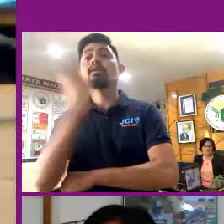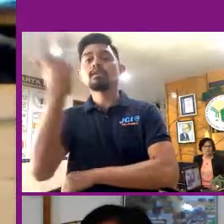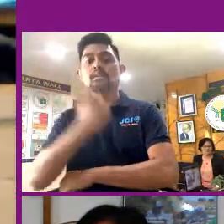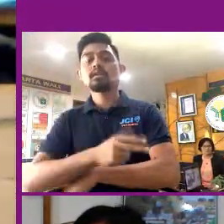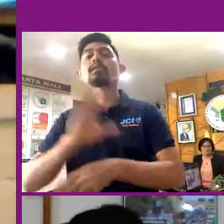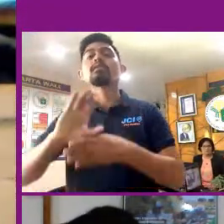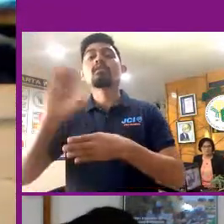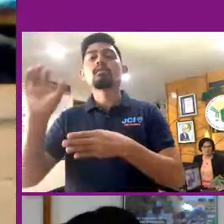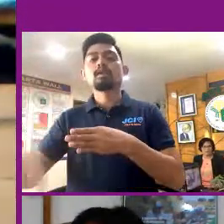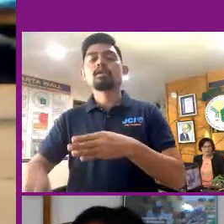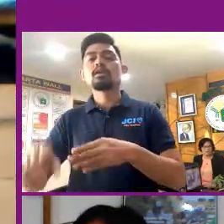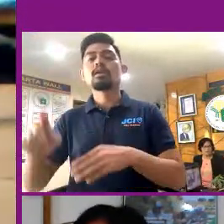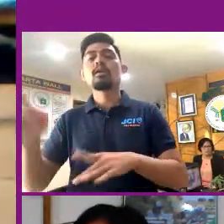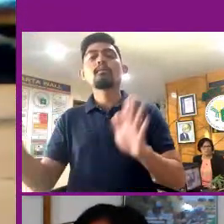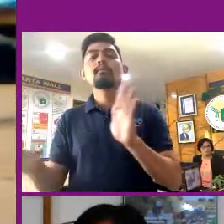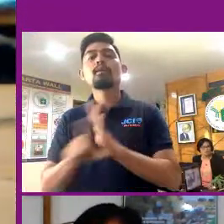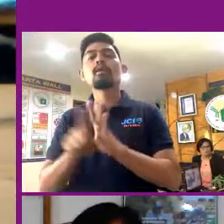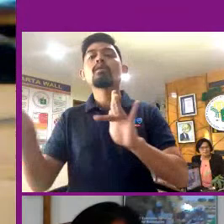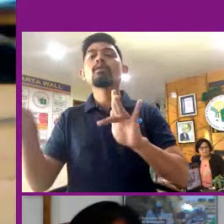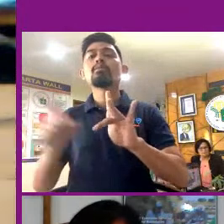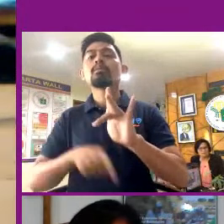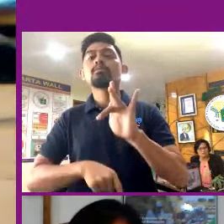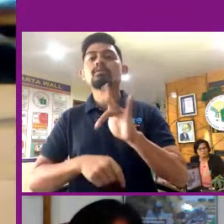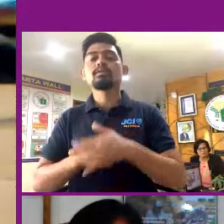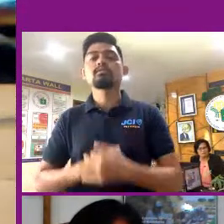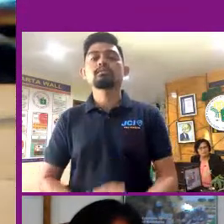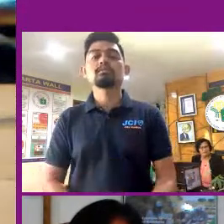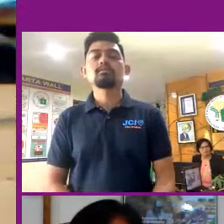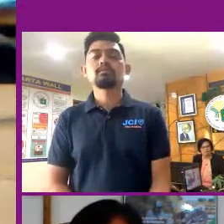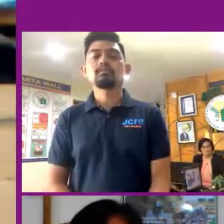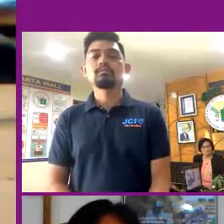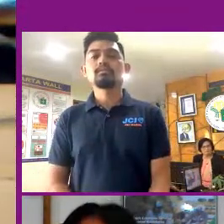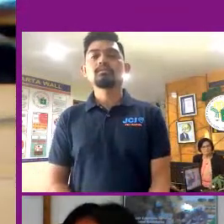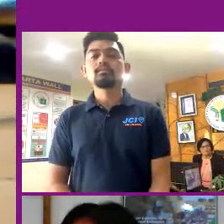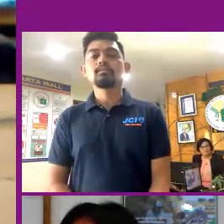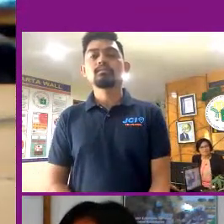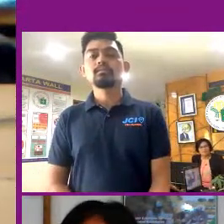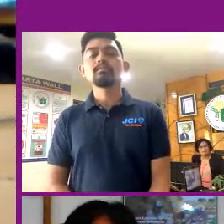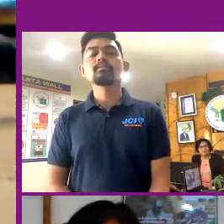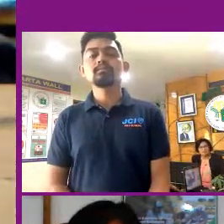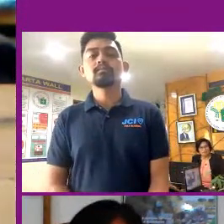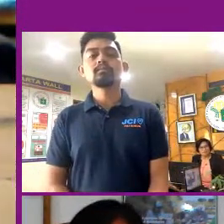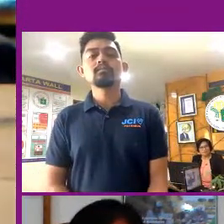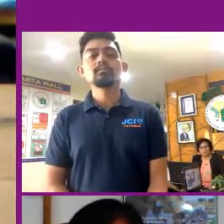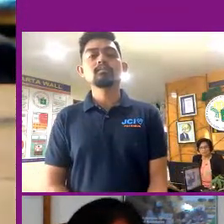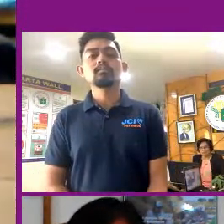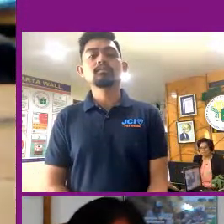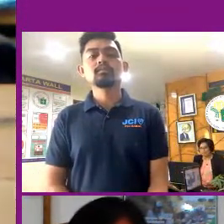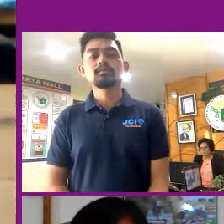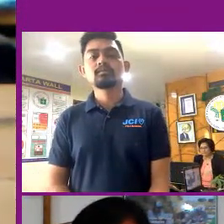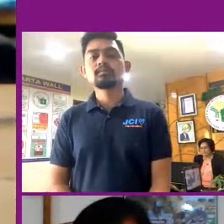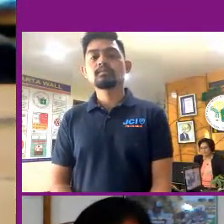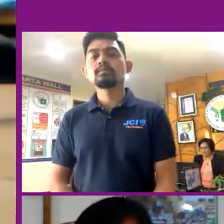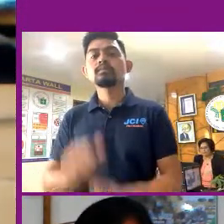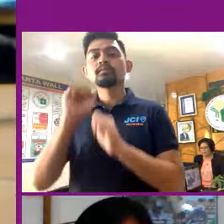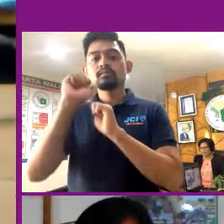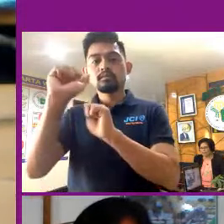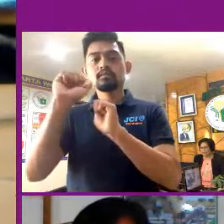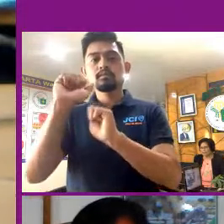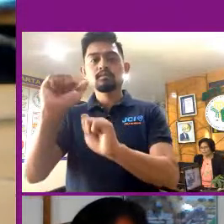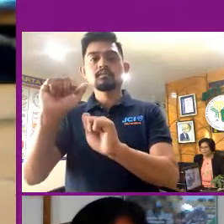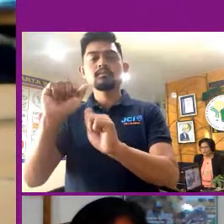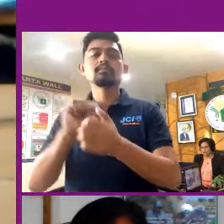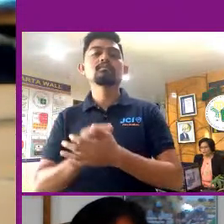least, kasi pera ng gobyerno ang ginagastos natin. Hindi hilaw yung training. So we advise them na